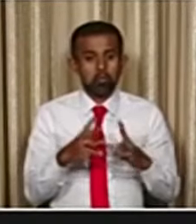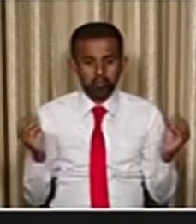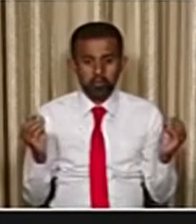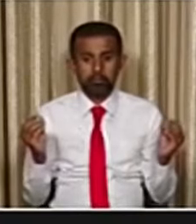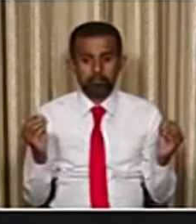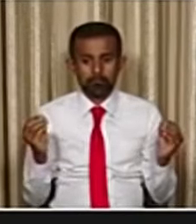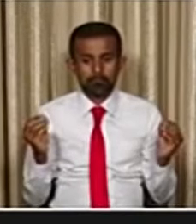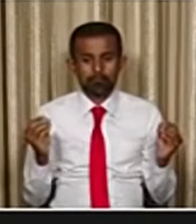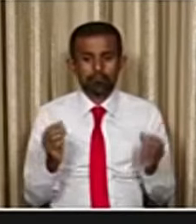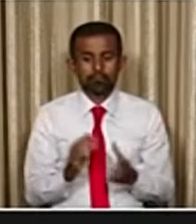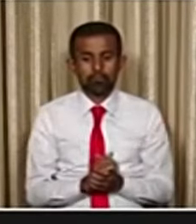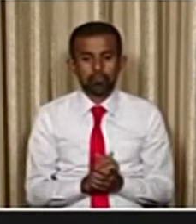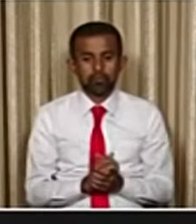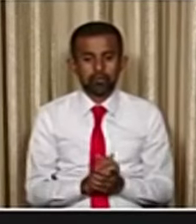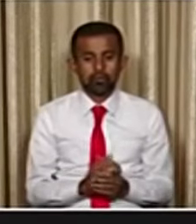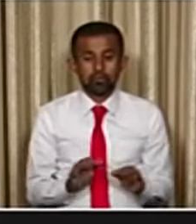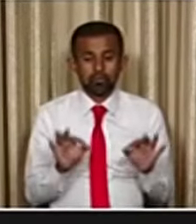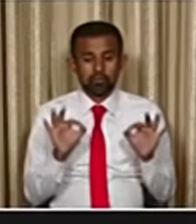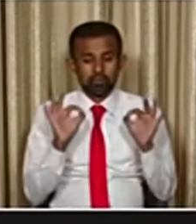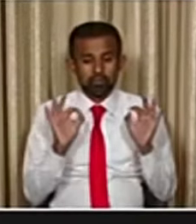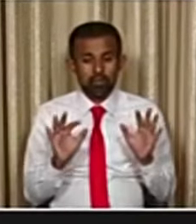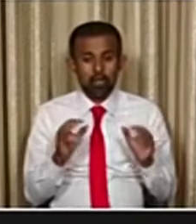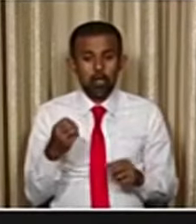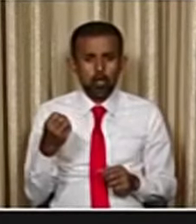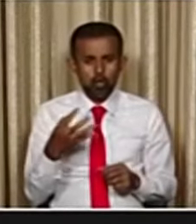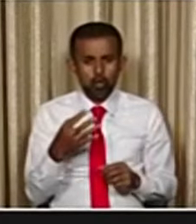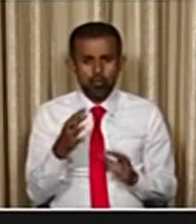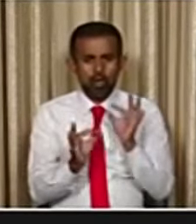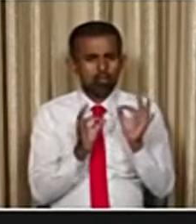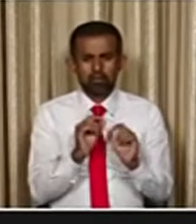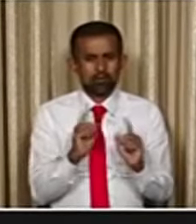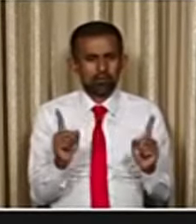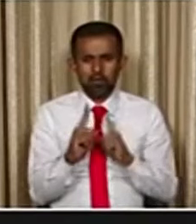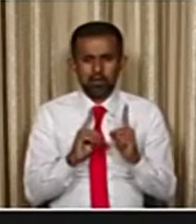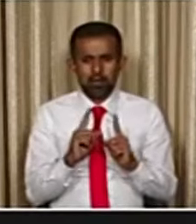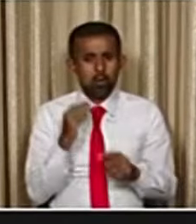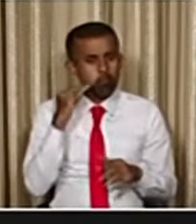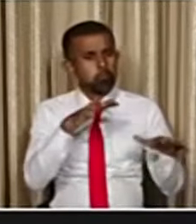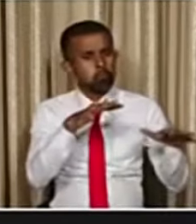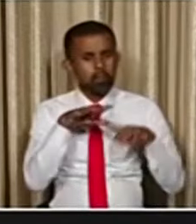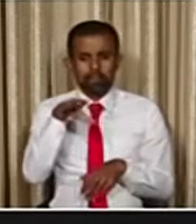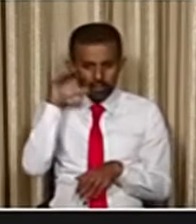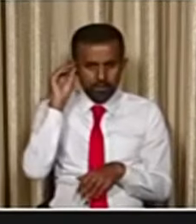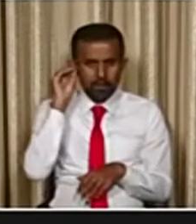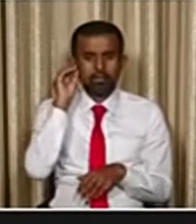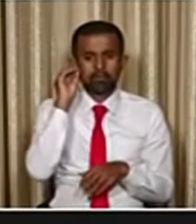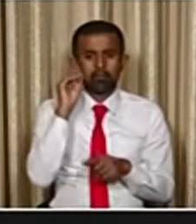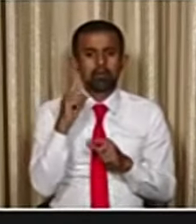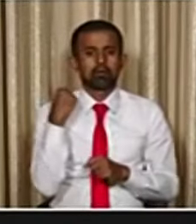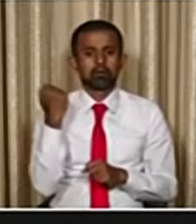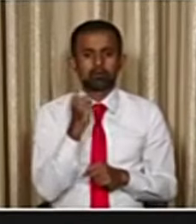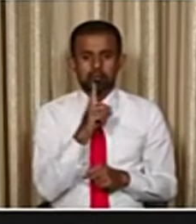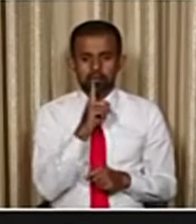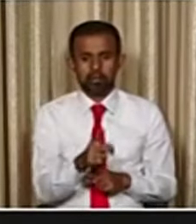තියෙනවා. වඩා ප්‍රශස්ත අංග ගණිතයත් එක්ක කතාවක් කරනවට වඩා ජනතාවට තේරෙන කතාවක් තමයි මම කරු